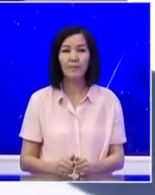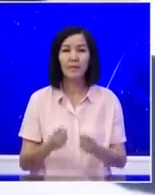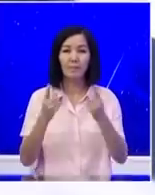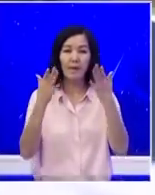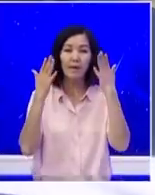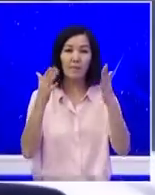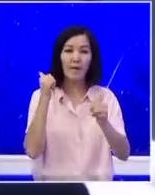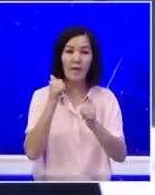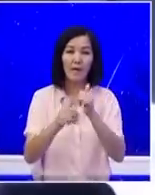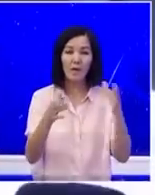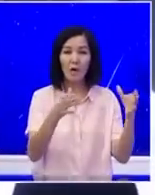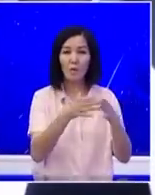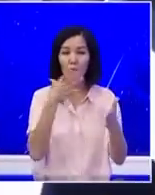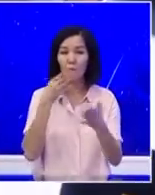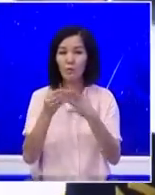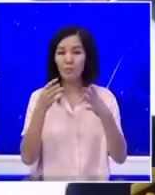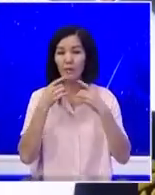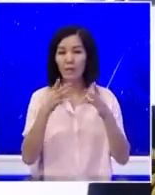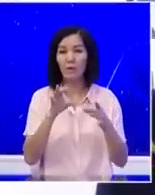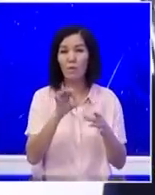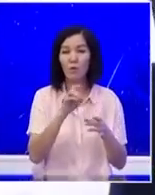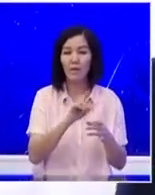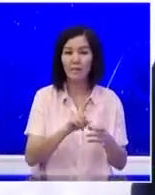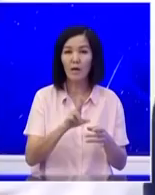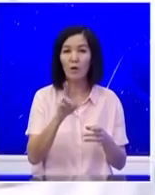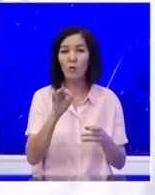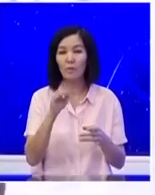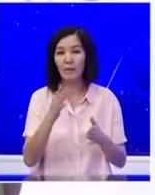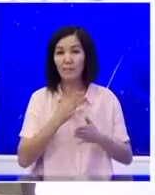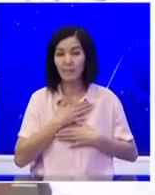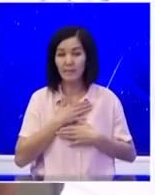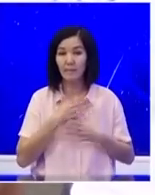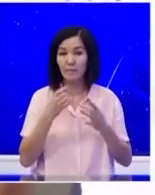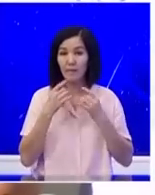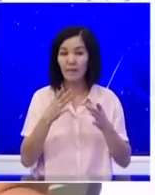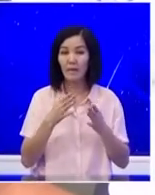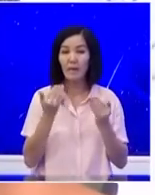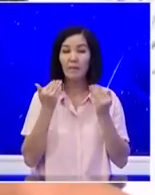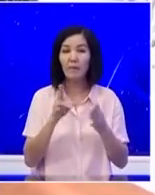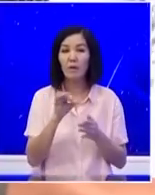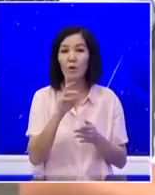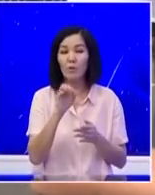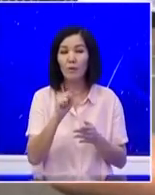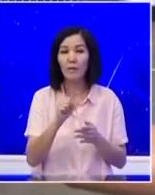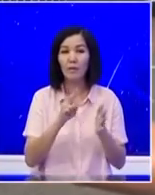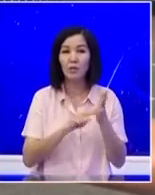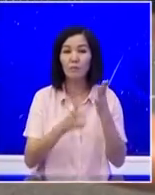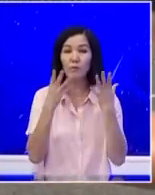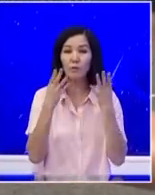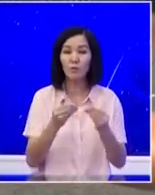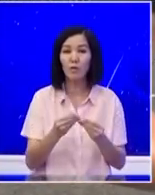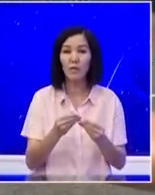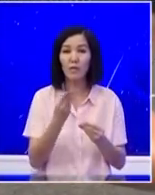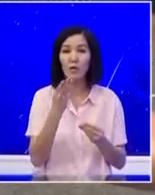әр қауымның өз мерекесі бар. Ораза айт пен құрбан айт бұл біздің мереке деген. Айта кетейік, биылғы құрбан айт мейрамы 70 күннен кейін,